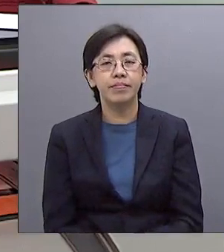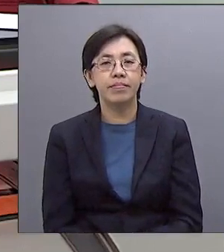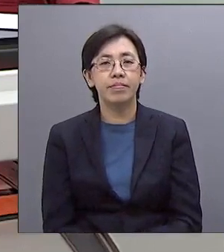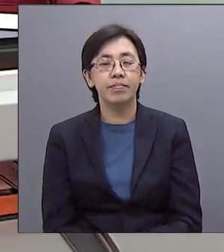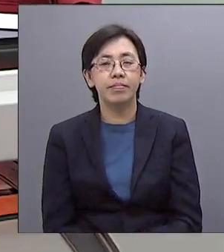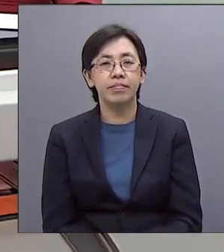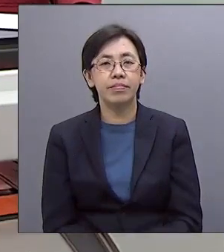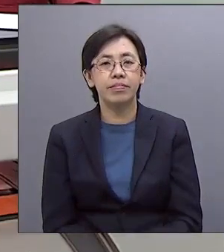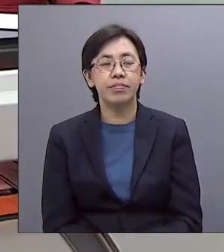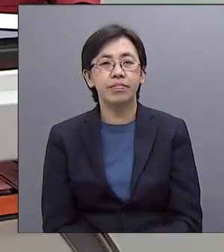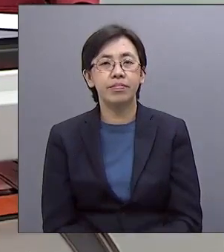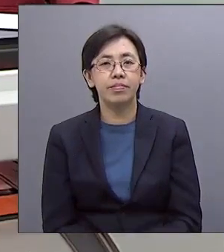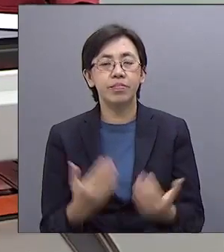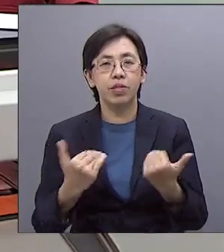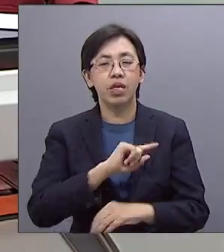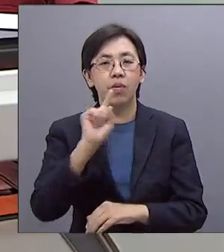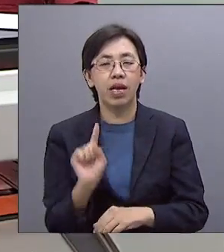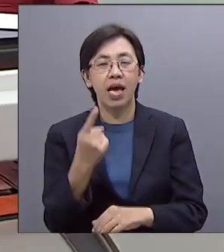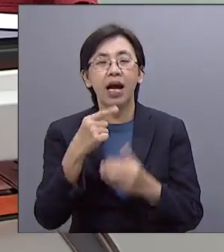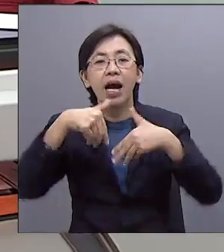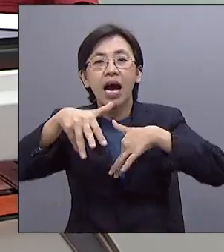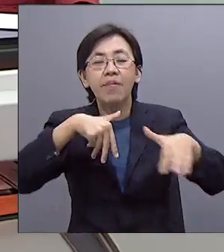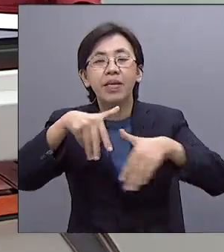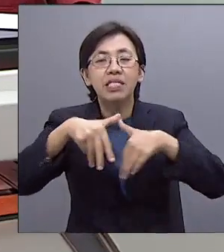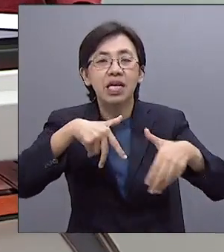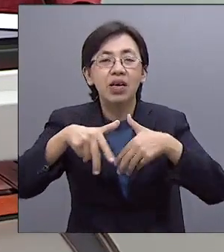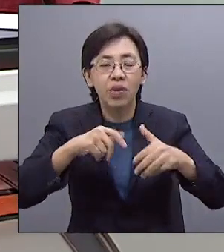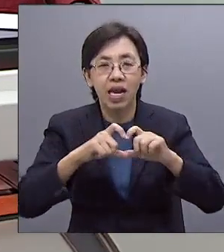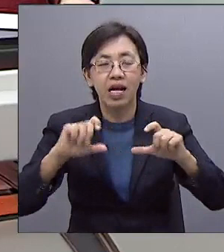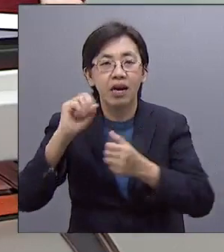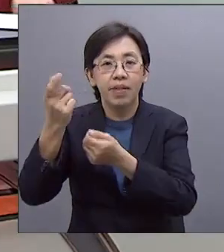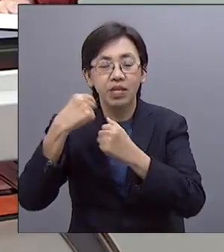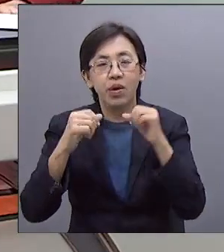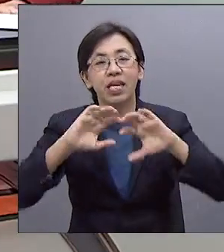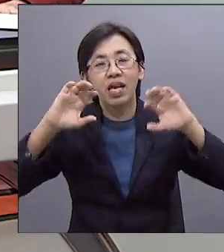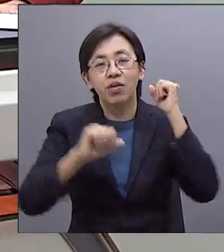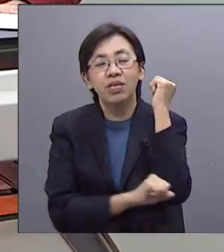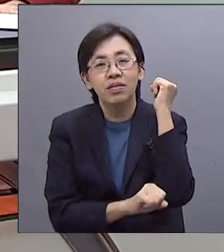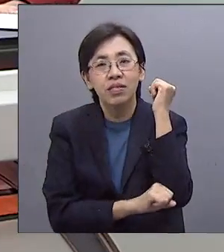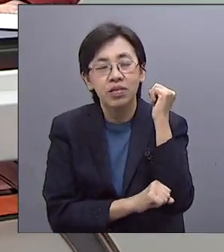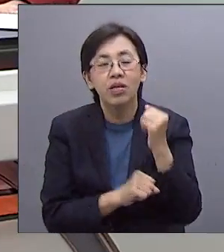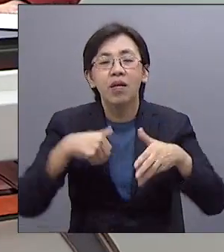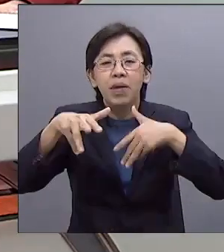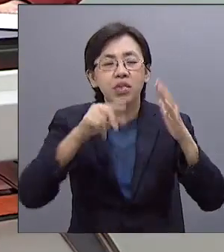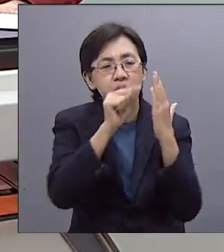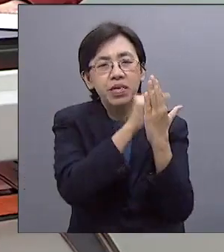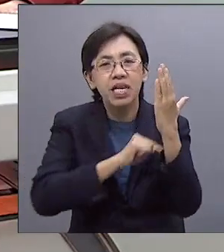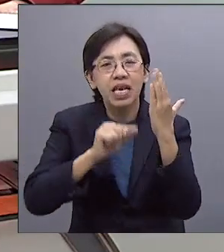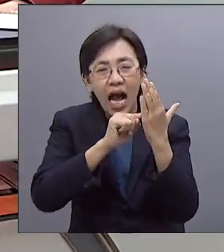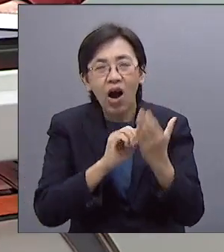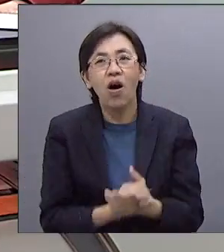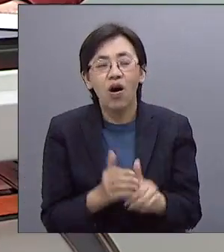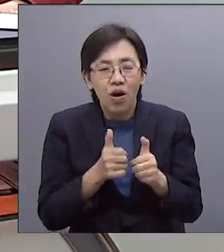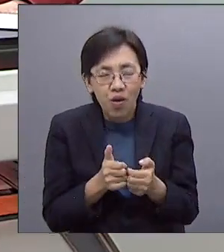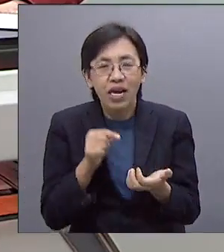คุณผู้ชมวันนี้เป็นวันแรกของการเปิดให้ประชาชนยืนยันสิทธิ์ในบัตรสวัสดิการแห่งรัฐนะคะปรากฏว่าประชาชนหลายพื้นที่ค่ะยืนยันสิทธิ์บัตรสวัส